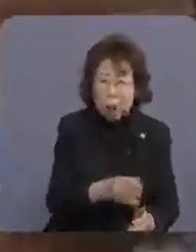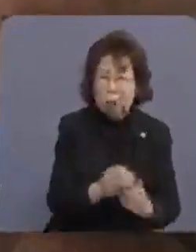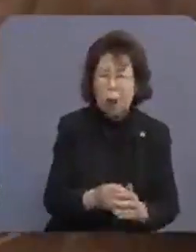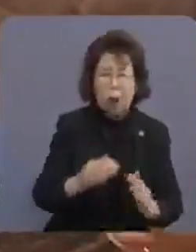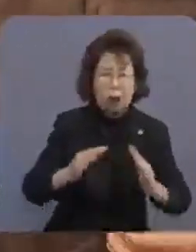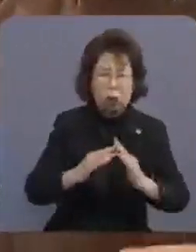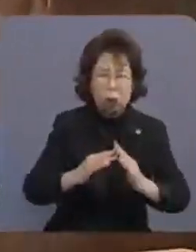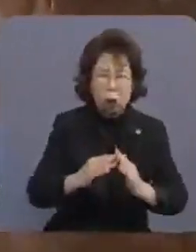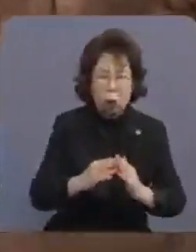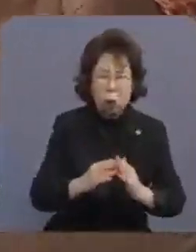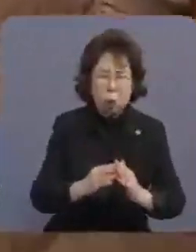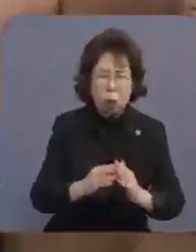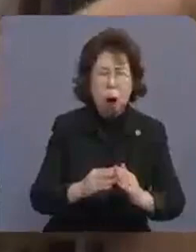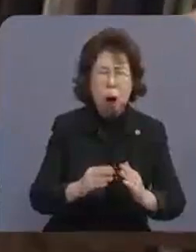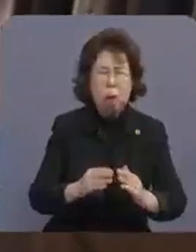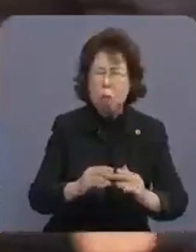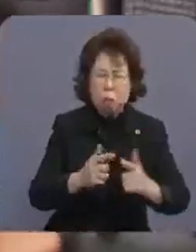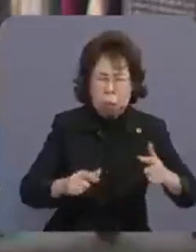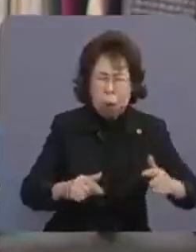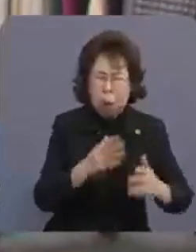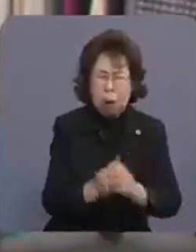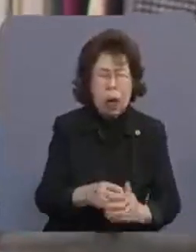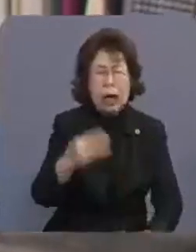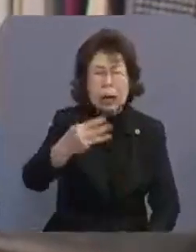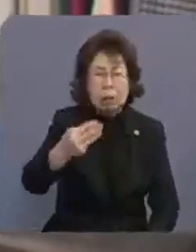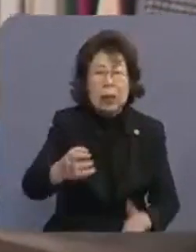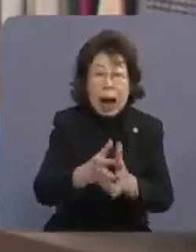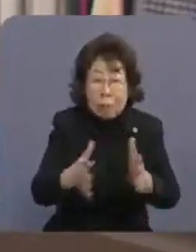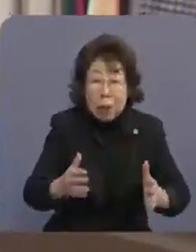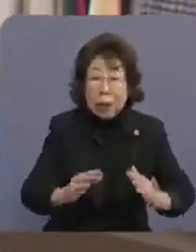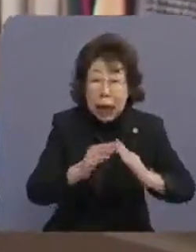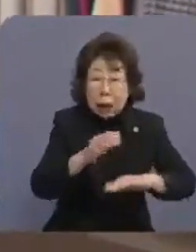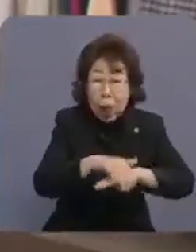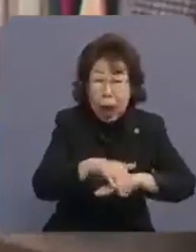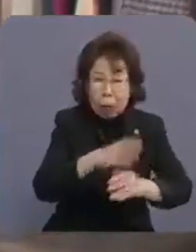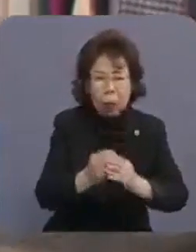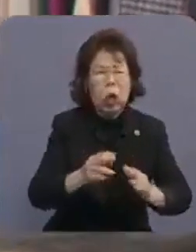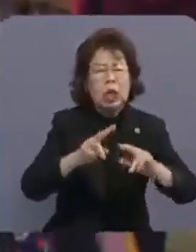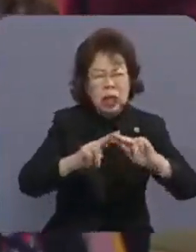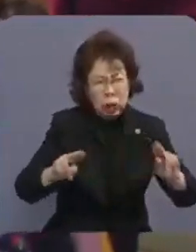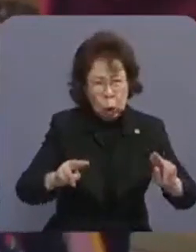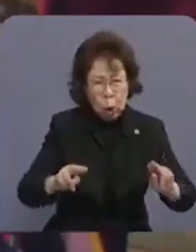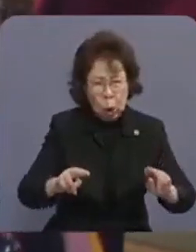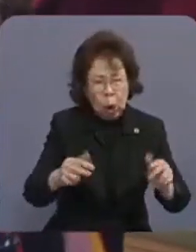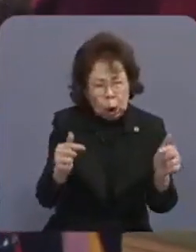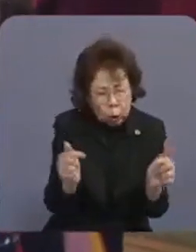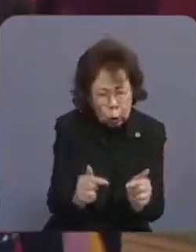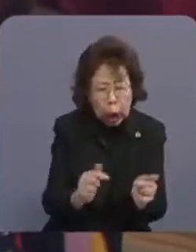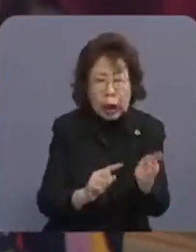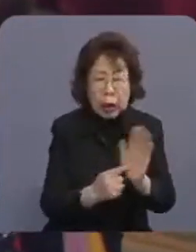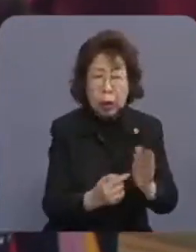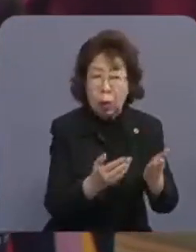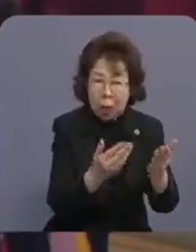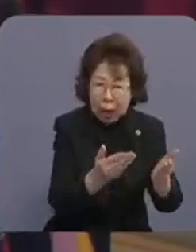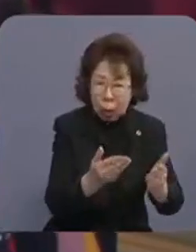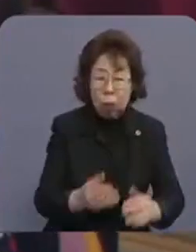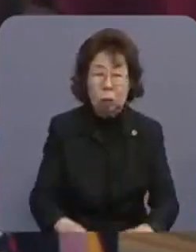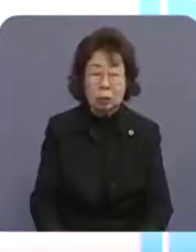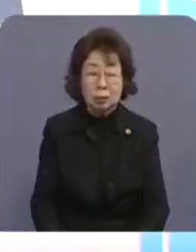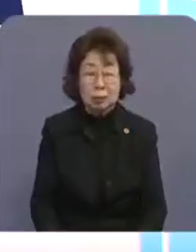전락을 막기 위해 3천 가구에 가까운 아파트 단지 조성계획을 취소하거나 최소화하도록 하겠다고